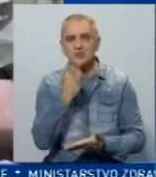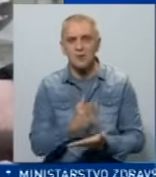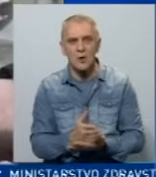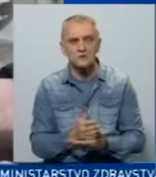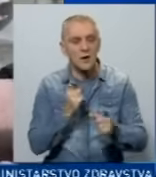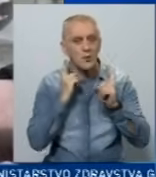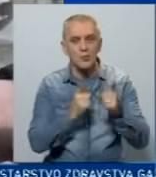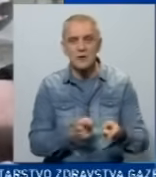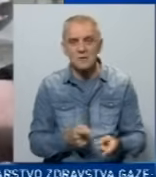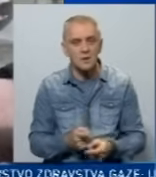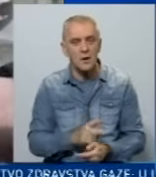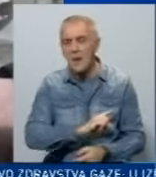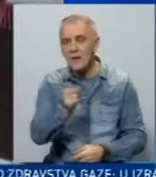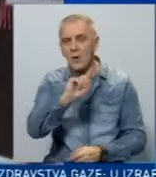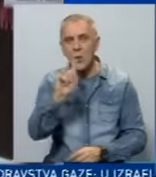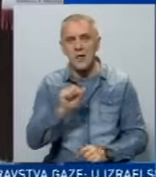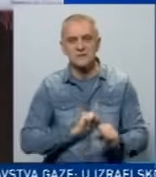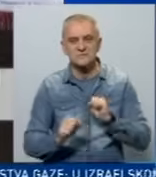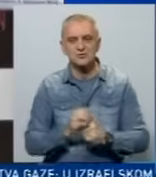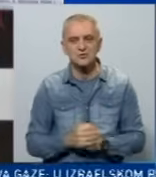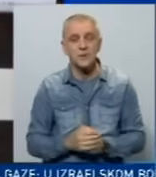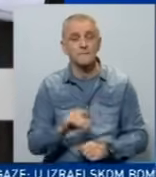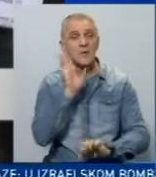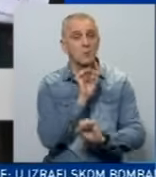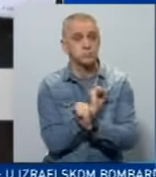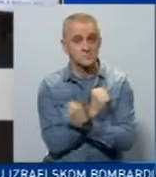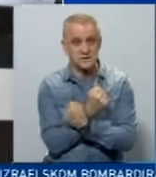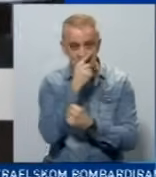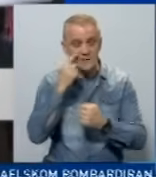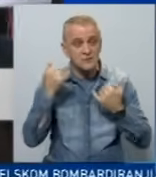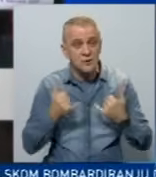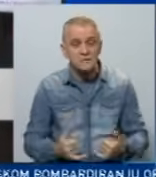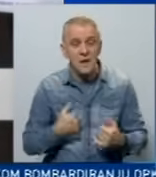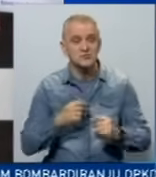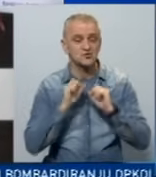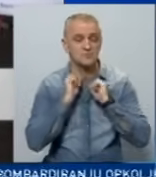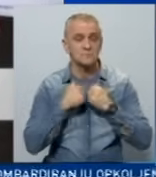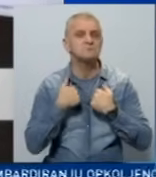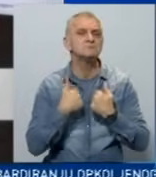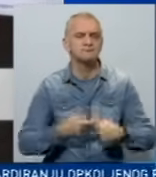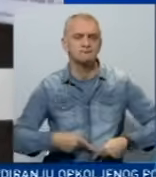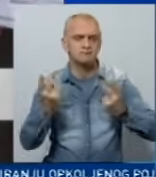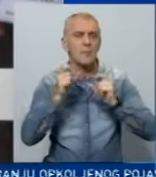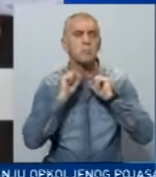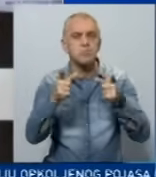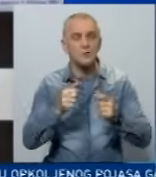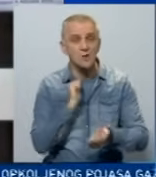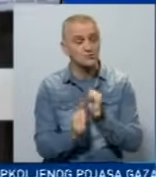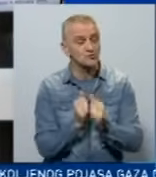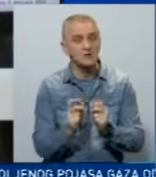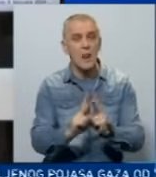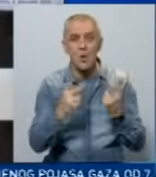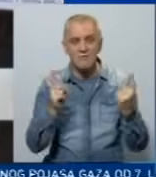U ratu, nažalost, niko nije zaštićen. Iz Bosne i Hercegovine upravo danas šaljemo poruku da je zločin nad